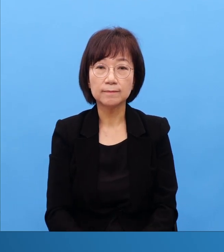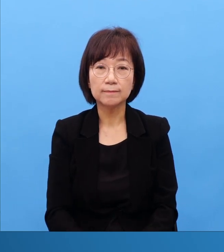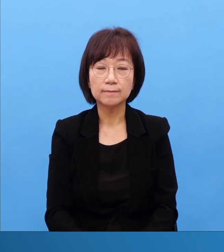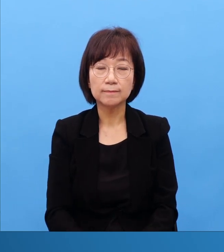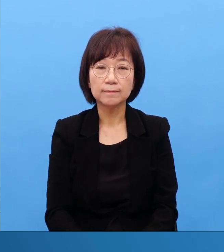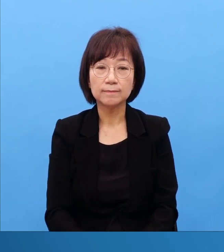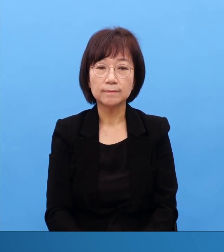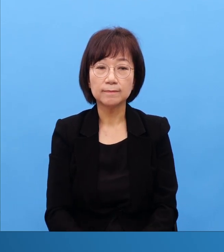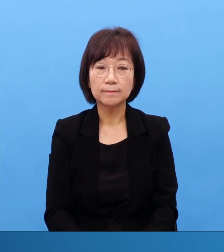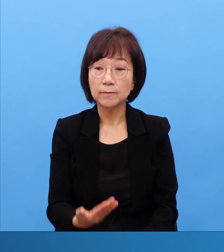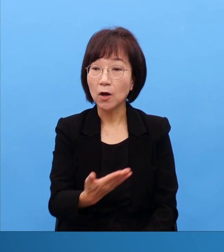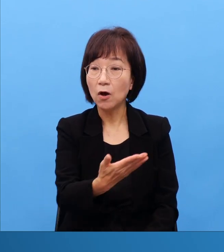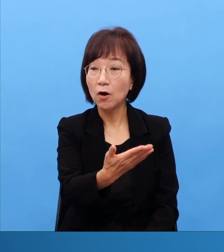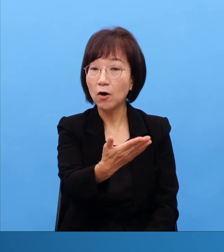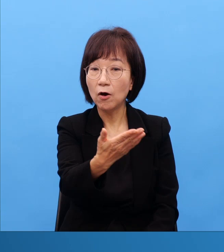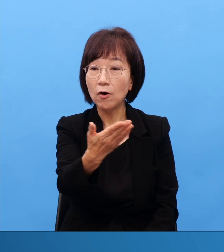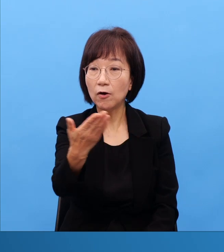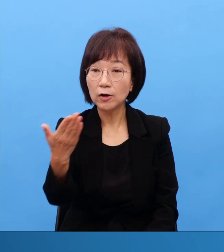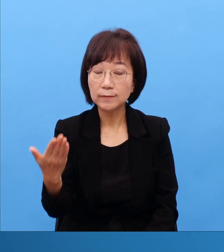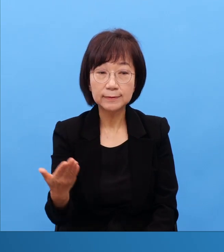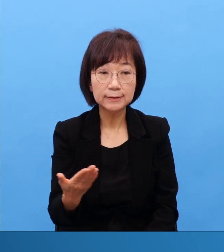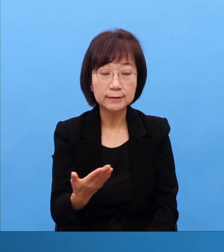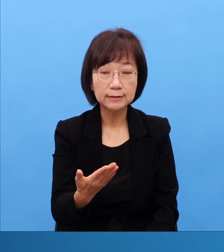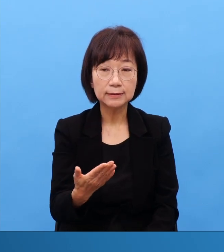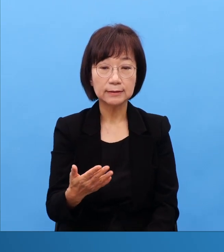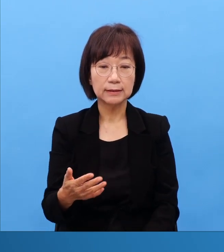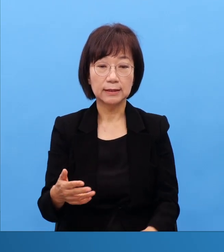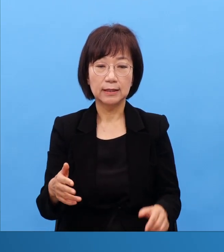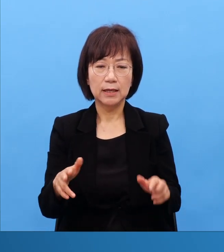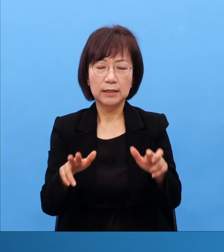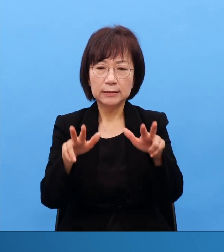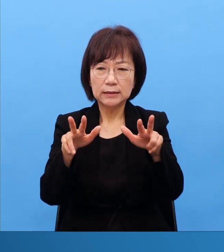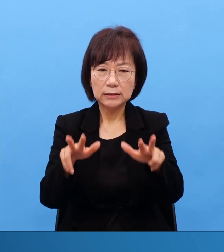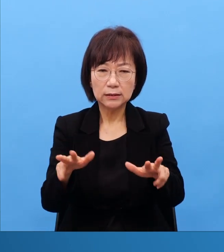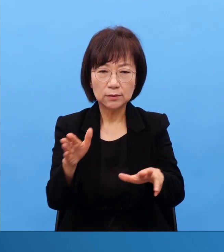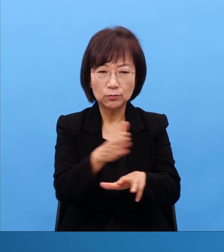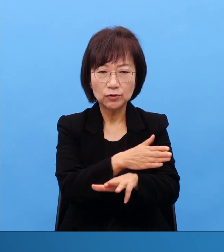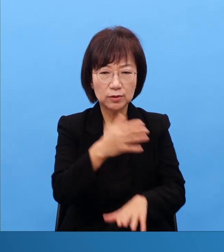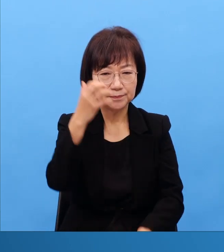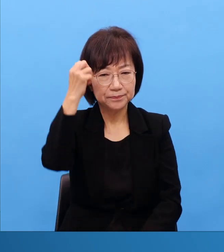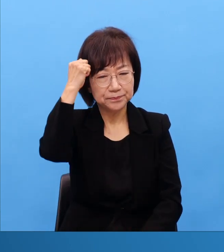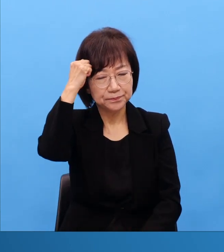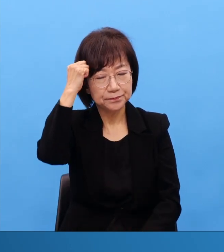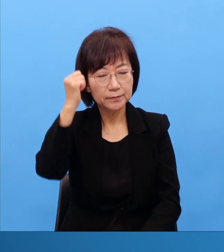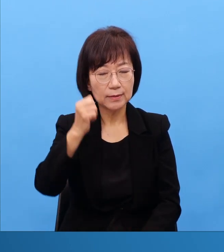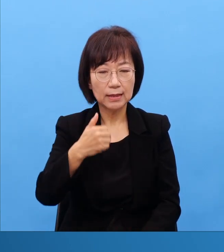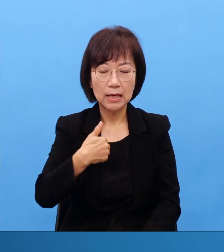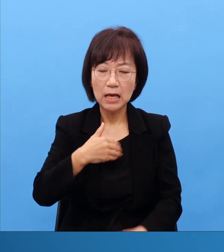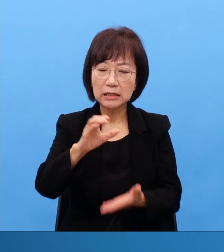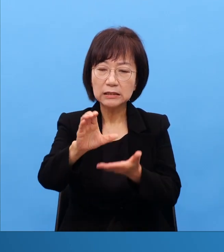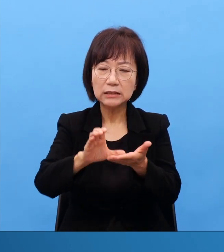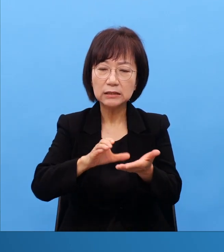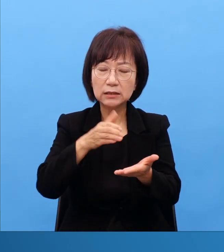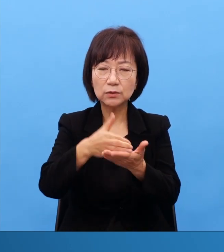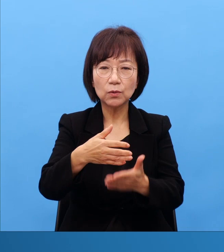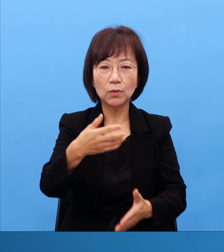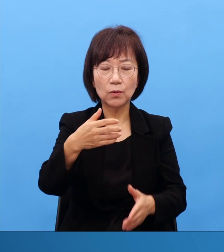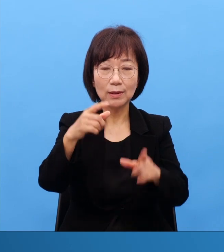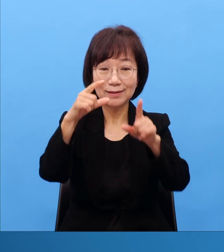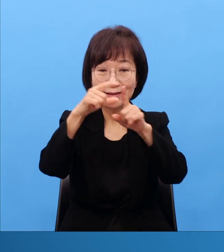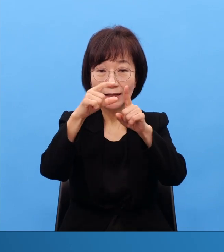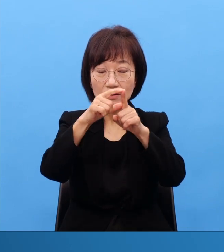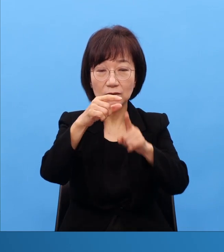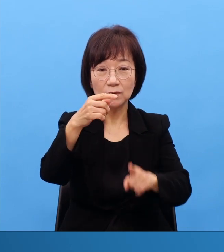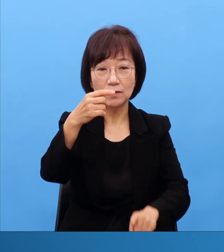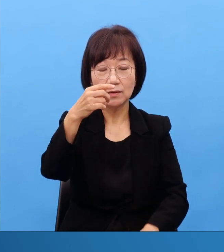지금부터 정말 그리스도라는 단어가 무슨 단어냐? Starting today, you must think to yourself, what does this word Christ really